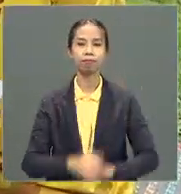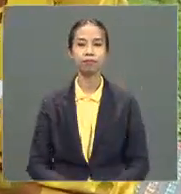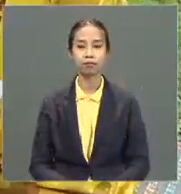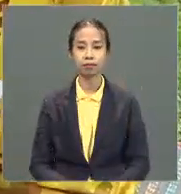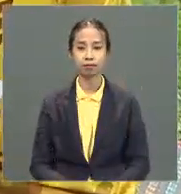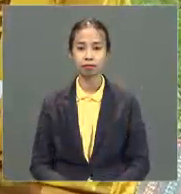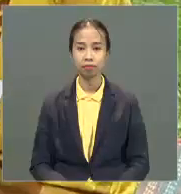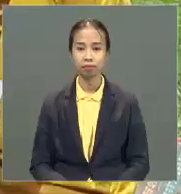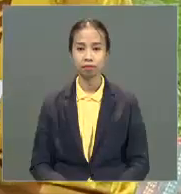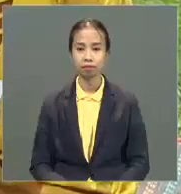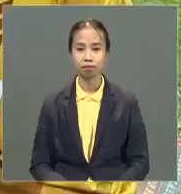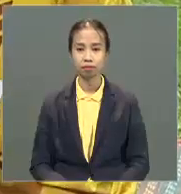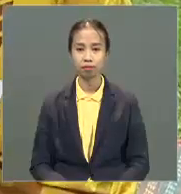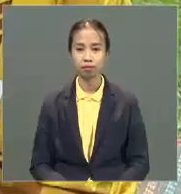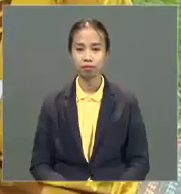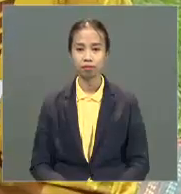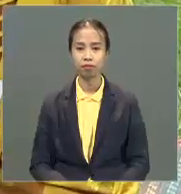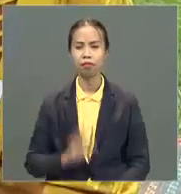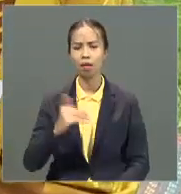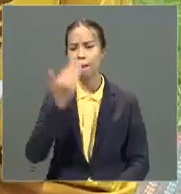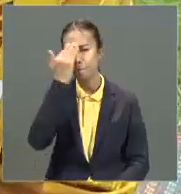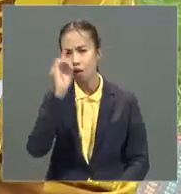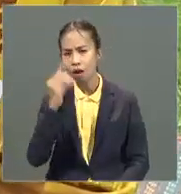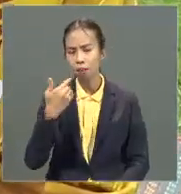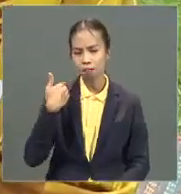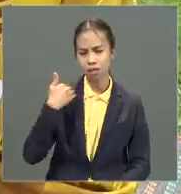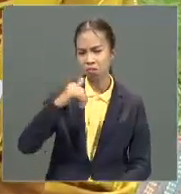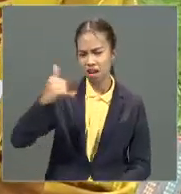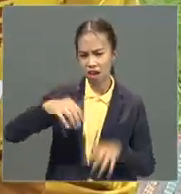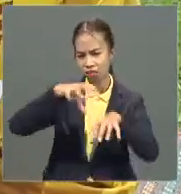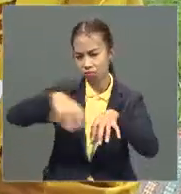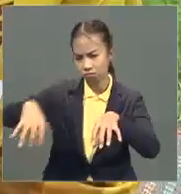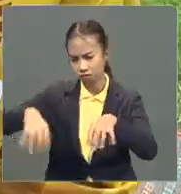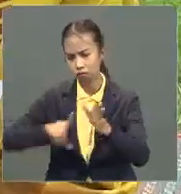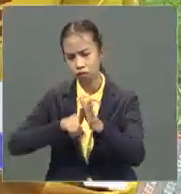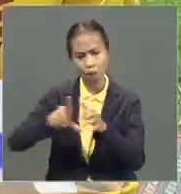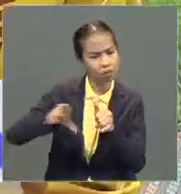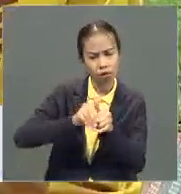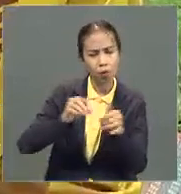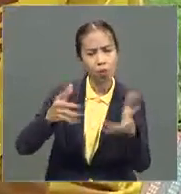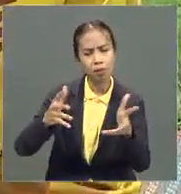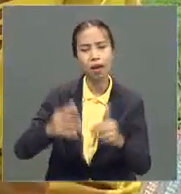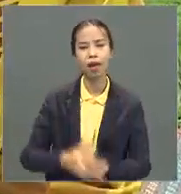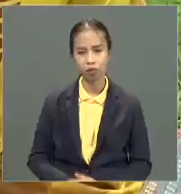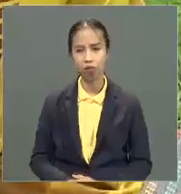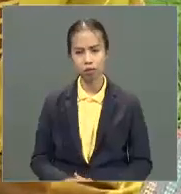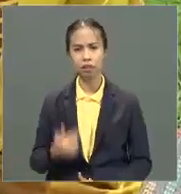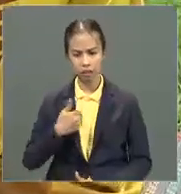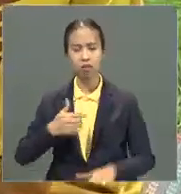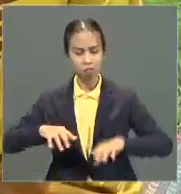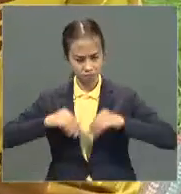พราะว่าดูแล้วมันก็คือบางเขตก็ไม่ได้มีผู้ติดเชื้ออะไรเยอะขนาดนั้นนะคะก็คิดว่าด้ว